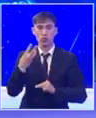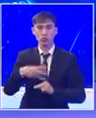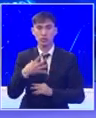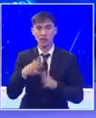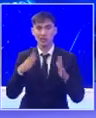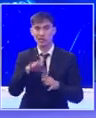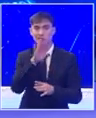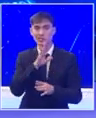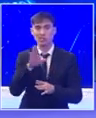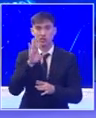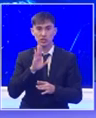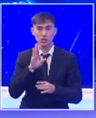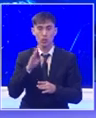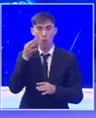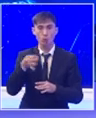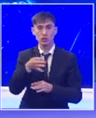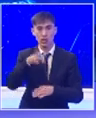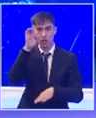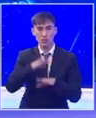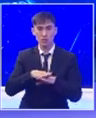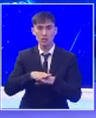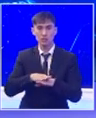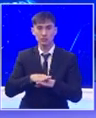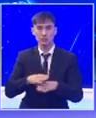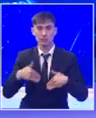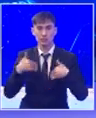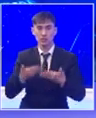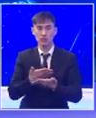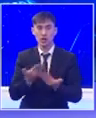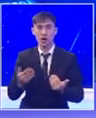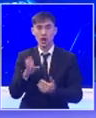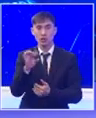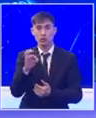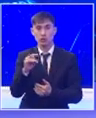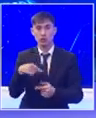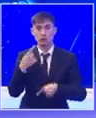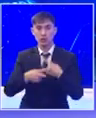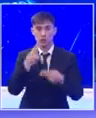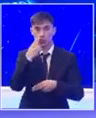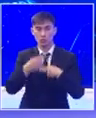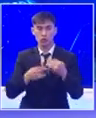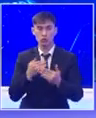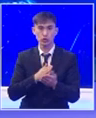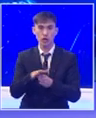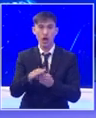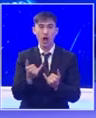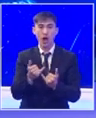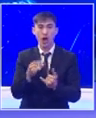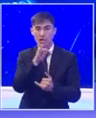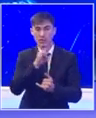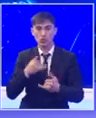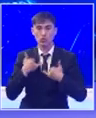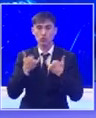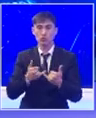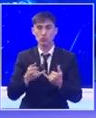аса қыз-келіншекті облыс әкімі салтанат сарайында қабылдады. Қанат Бозымбаев жылдағы дәстүр бойынша әйелдерге құрмет көрсетіп, мерекелік